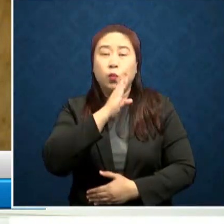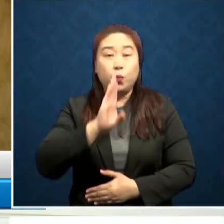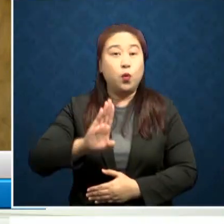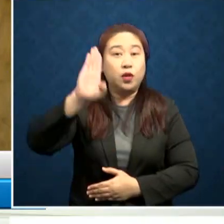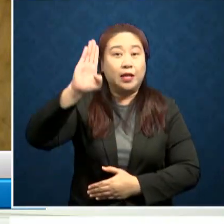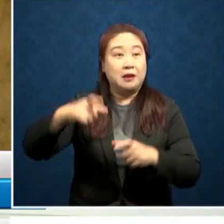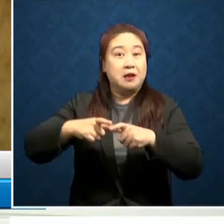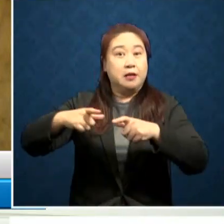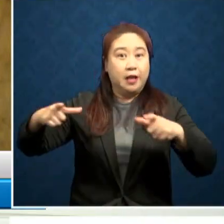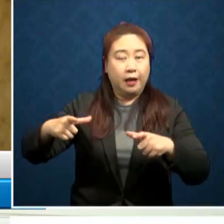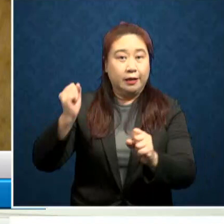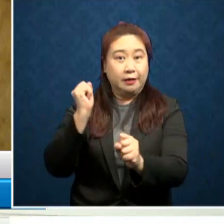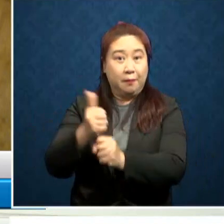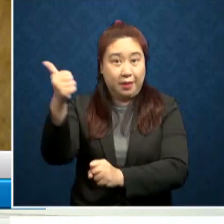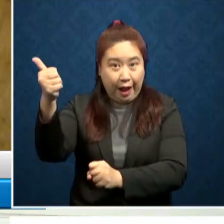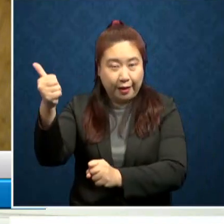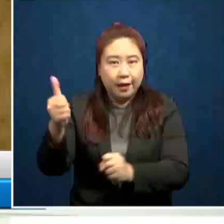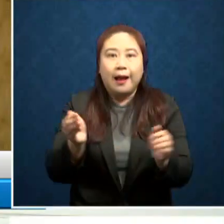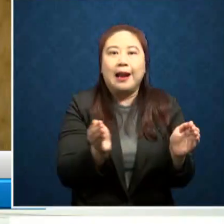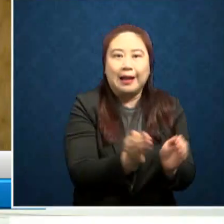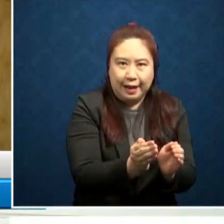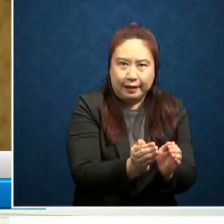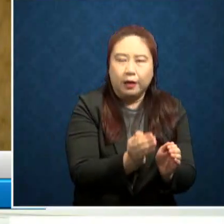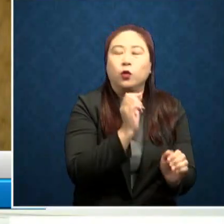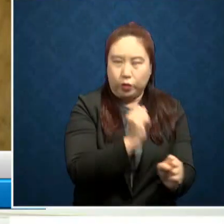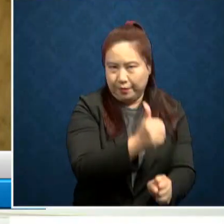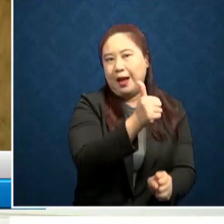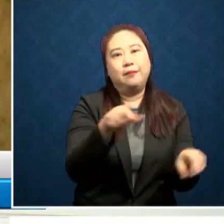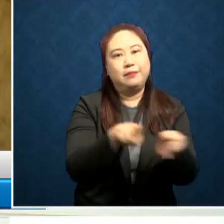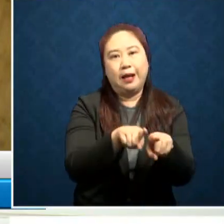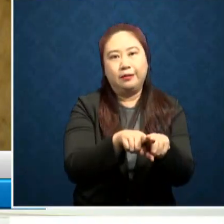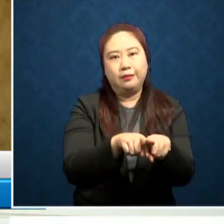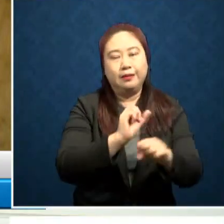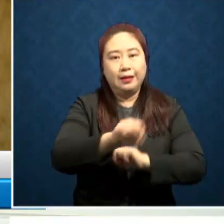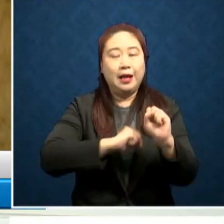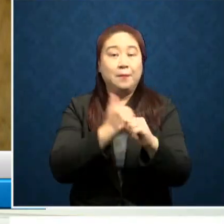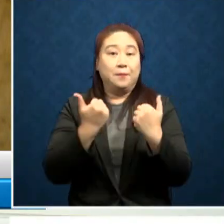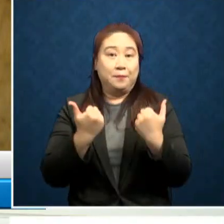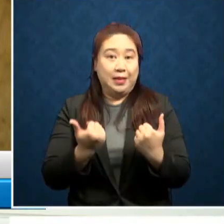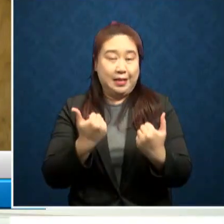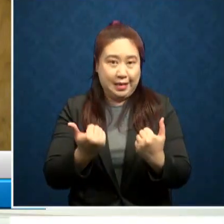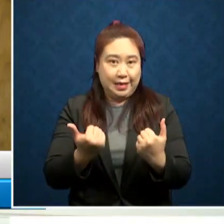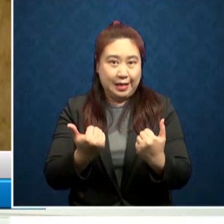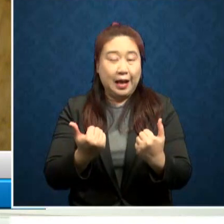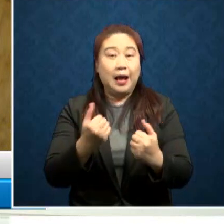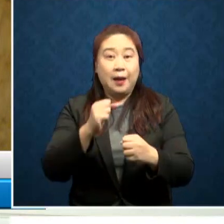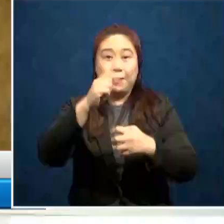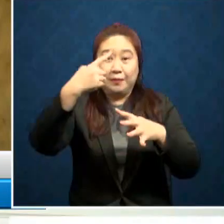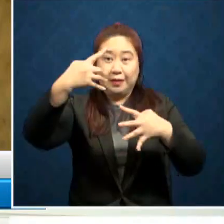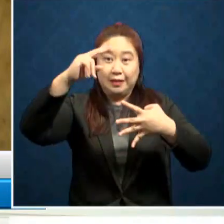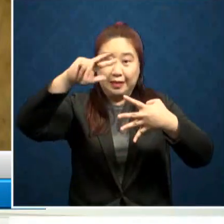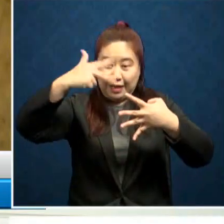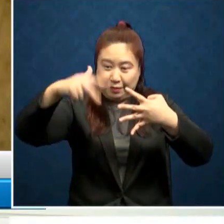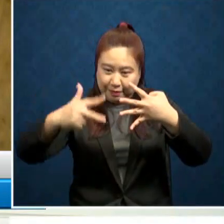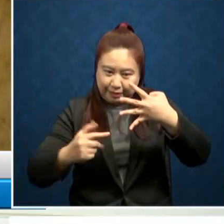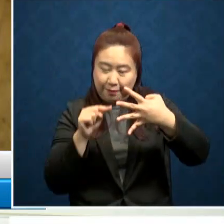Go Greenได้คนตัวเล็กอย่าง SMEก็ต้อง Go Greenได้และในปีนี้นะครับในไตรมาสที่ 2ก็จะมีนิมิตหมายที่เราตั้งใจเป็น